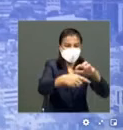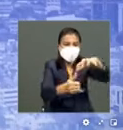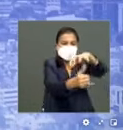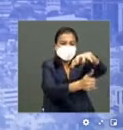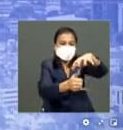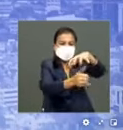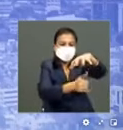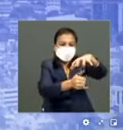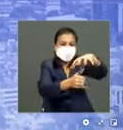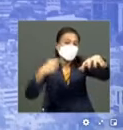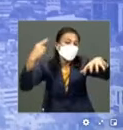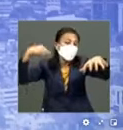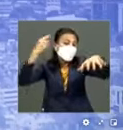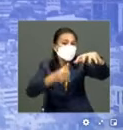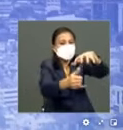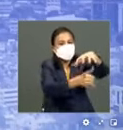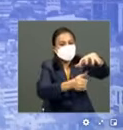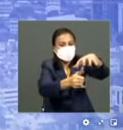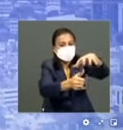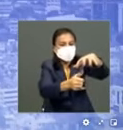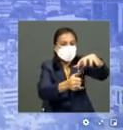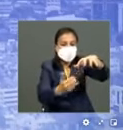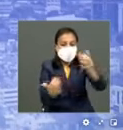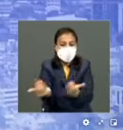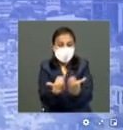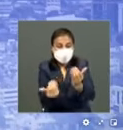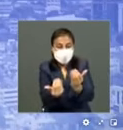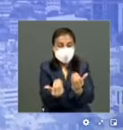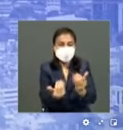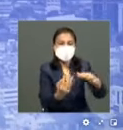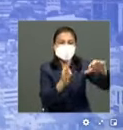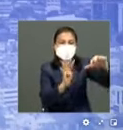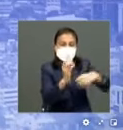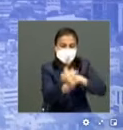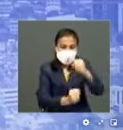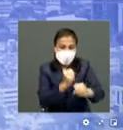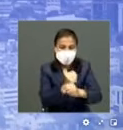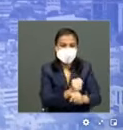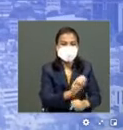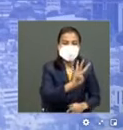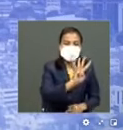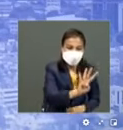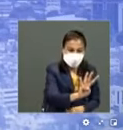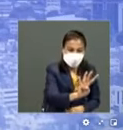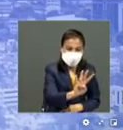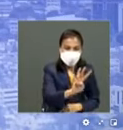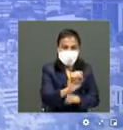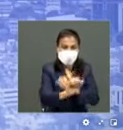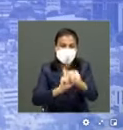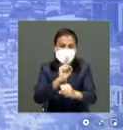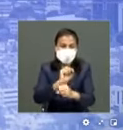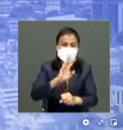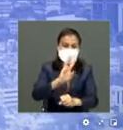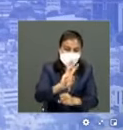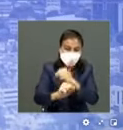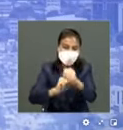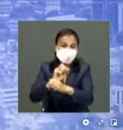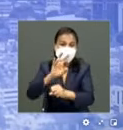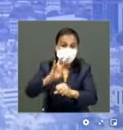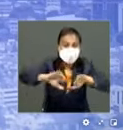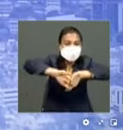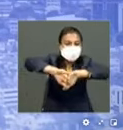ยผู้หญิงท่านนี้นะคะก็อยู่ร่วมกับบุตรชาย4ขวบบุตรชายอีก2คน6ขวบกับ8ขวบไปอยู่อีกห้องนึงนะคะ